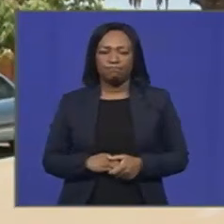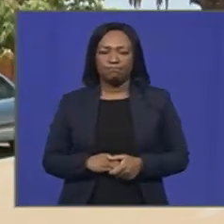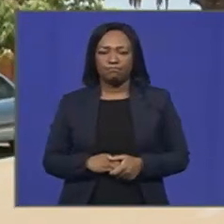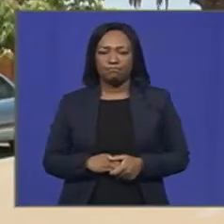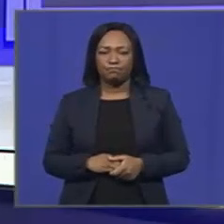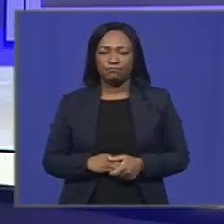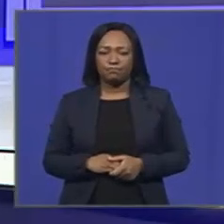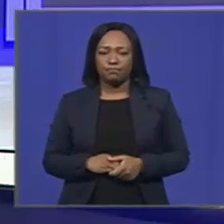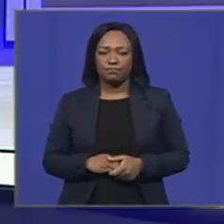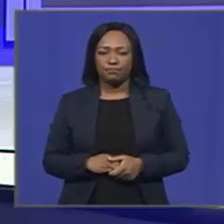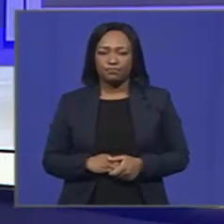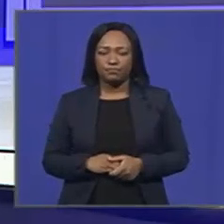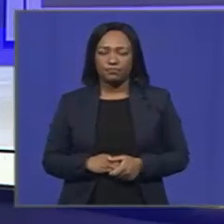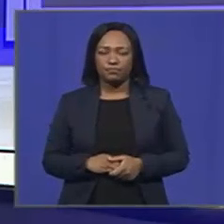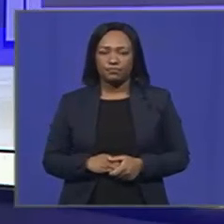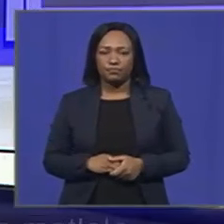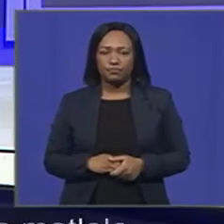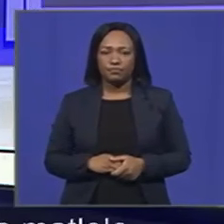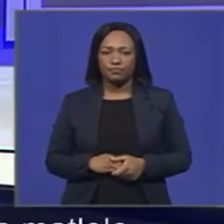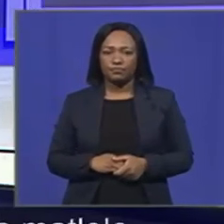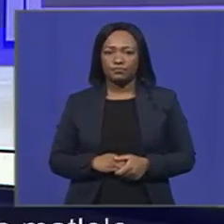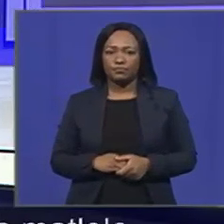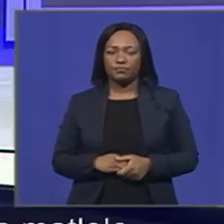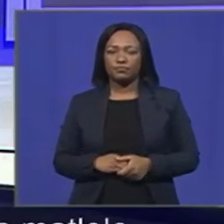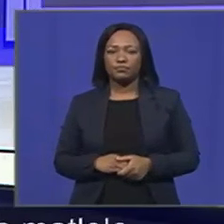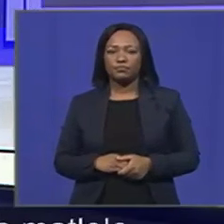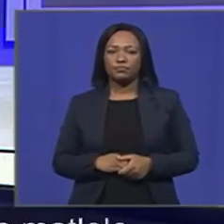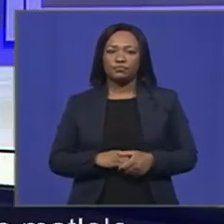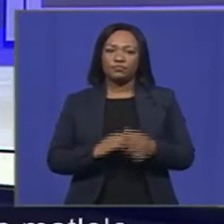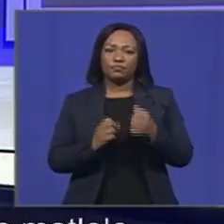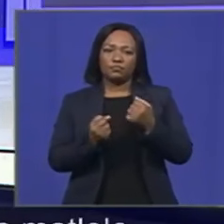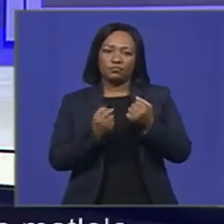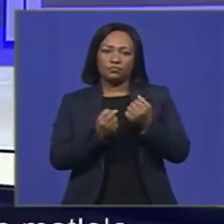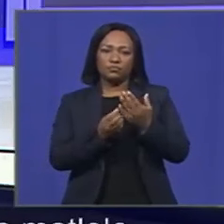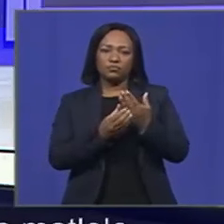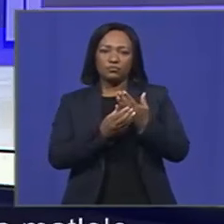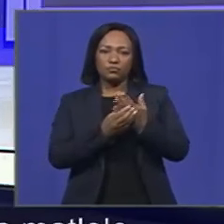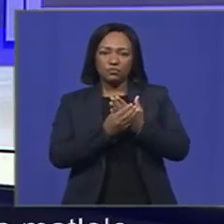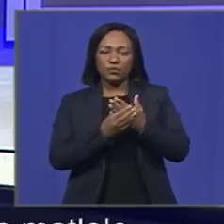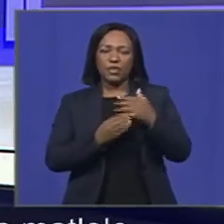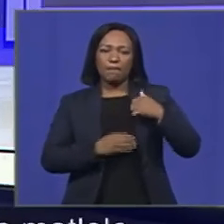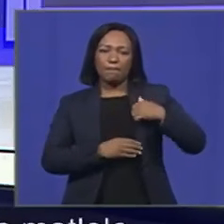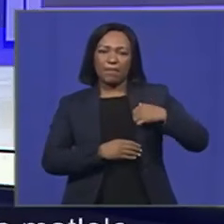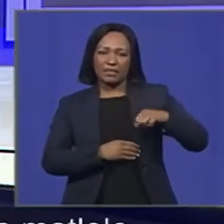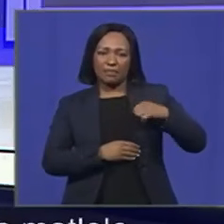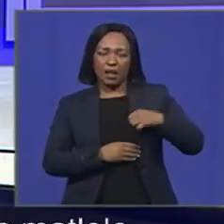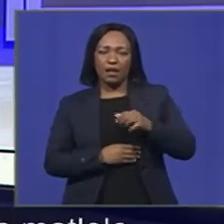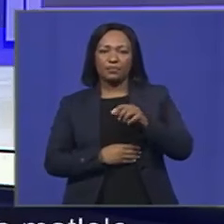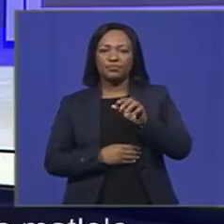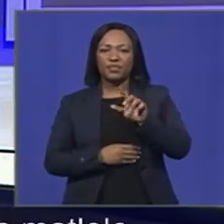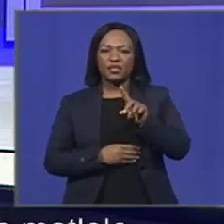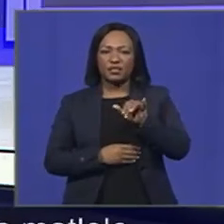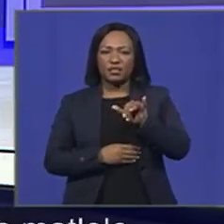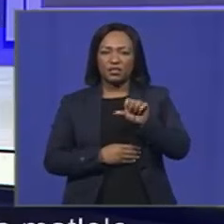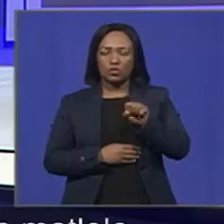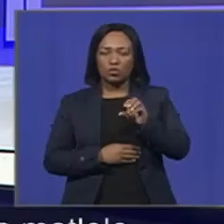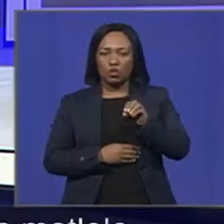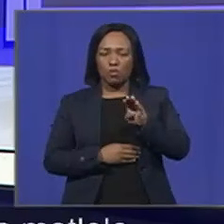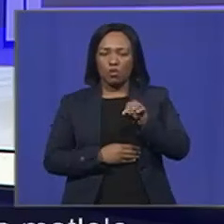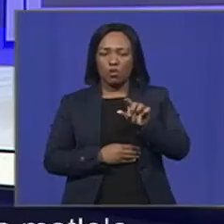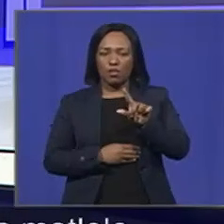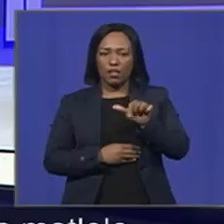Kimberley. Ba lekgotla kwa Lichtenburg kwa masepaleng wa Ditsobotla kwa Northwest ba ikuetse go puso go